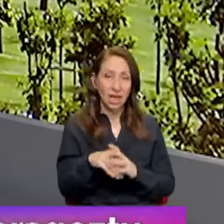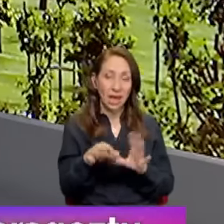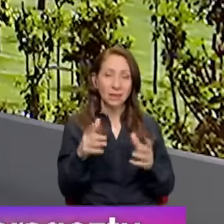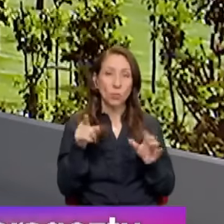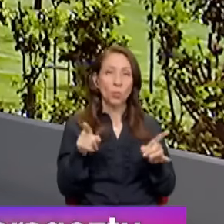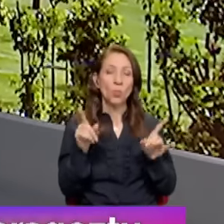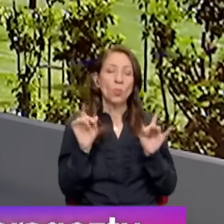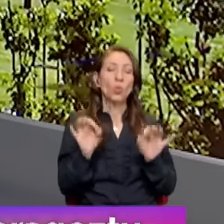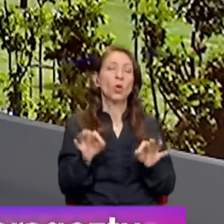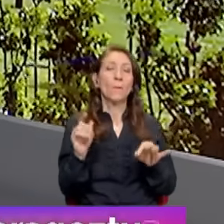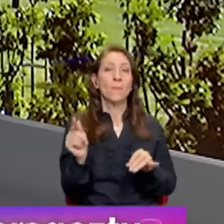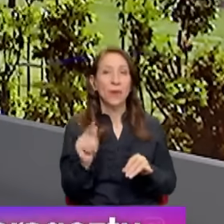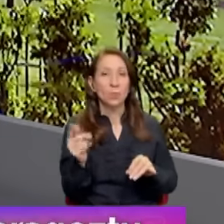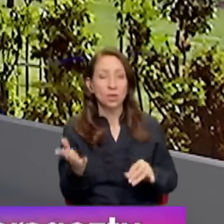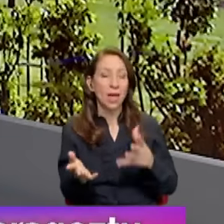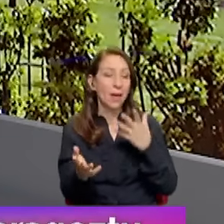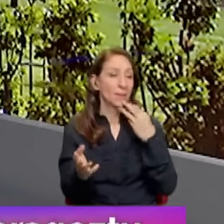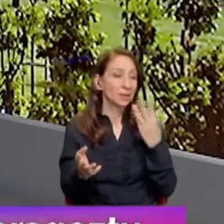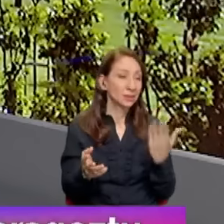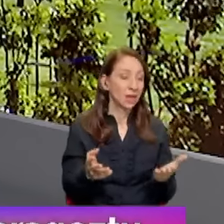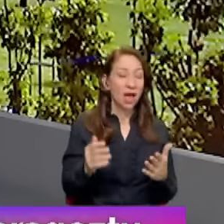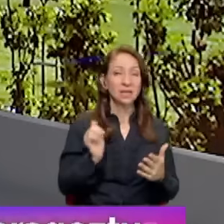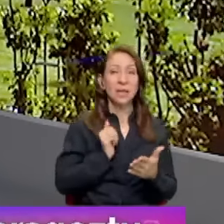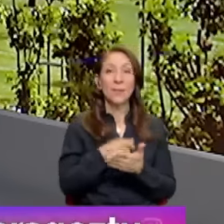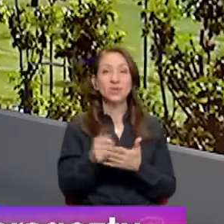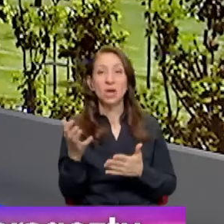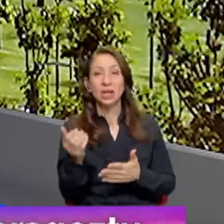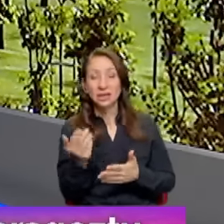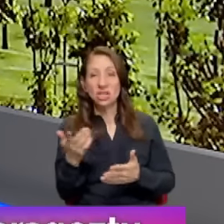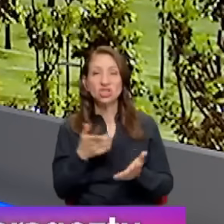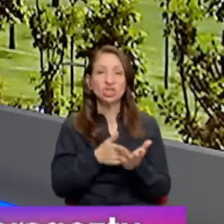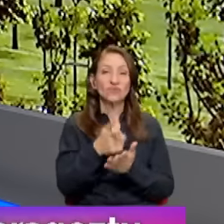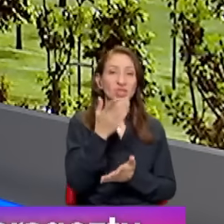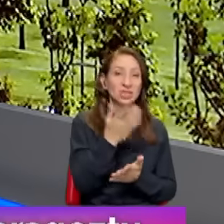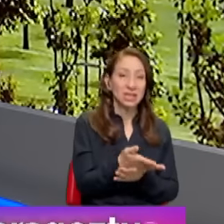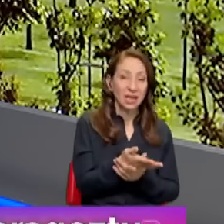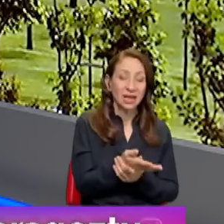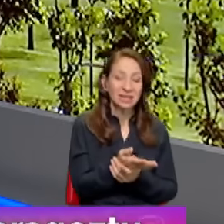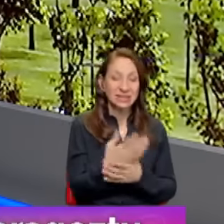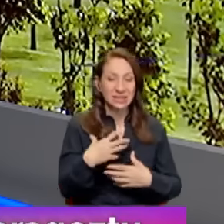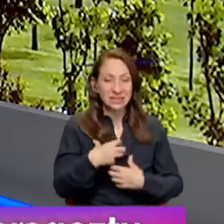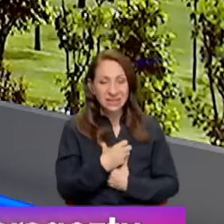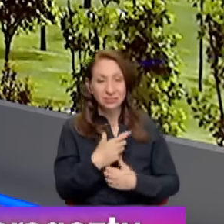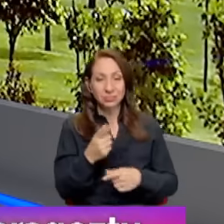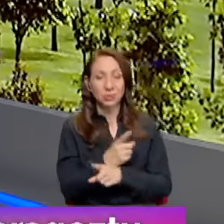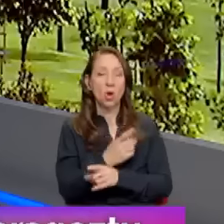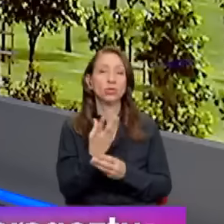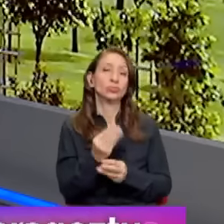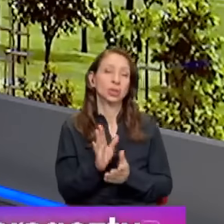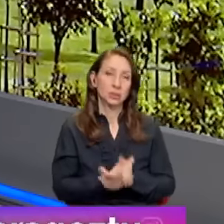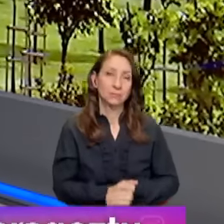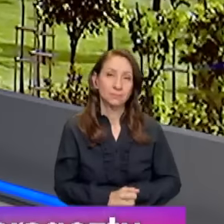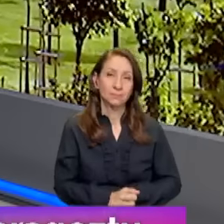bugün memurun da emeklinin de asgari ücretlerinin de çiftçinin de derdi sıkıntısı